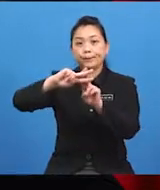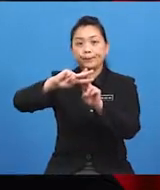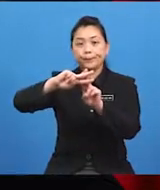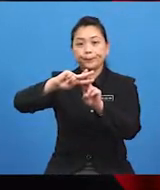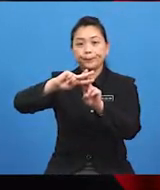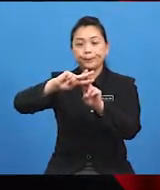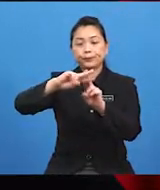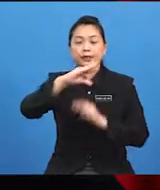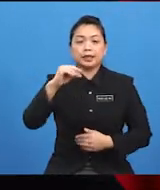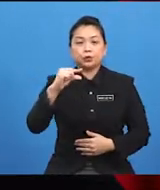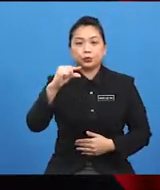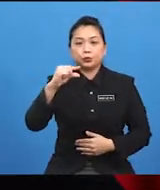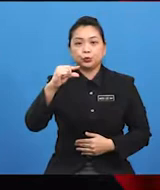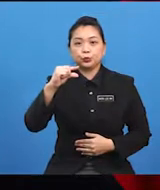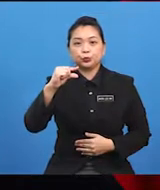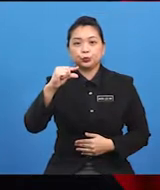dan G.